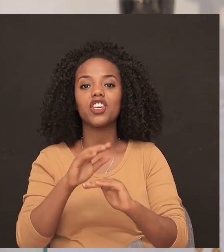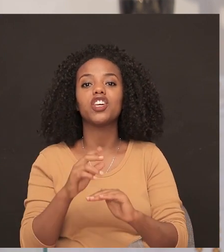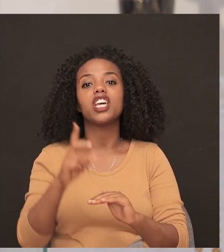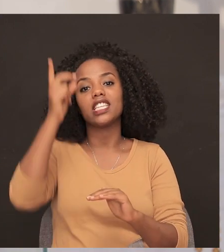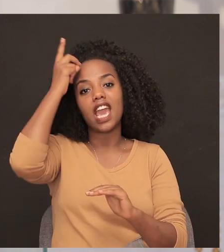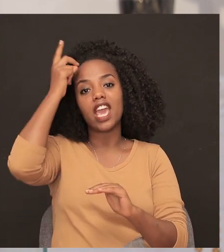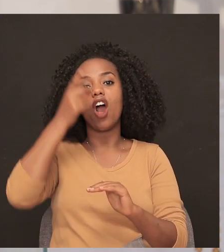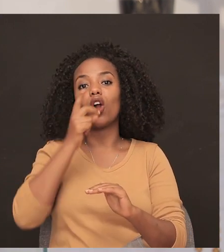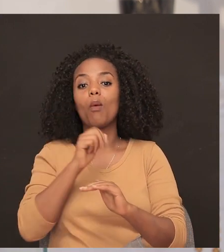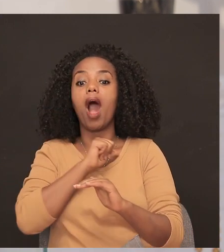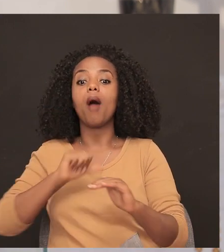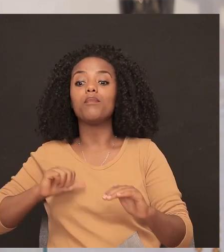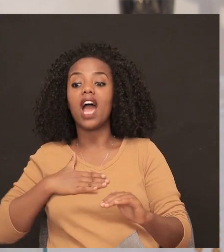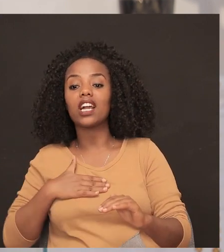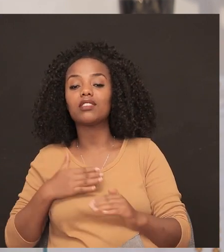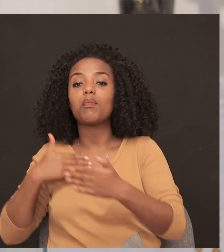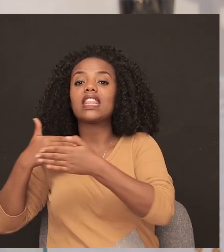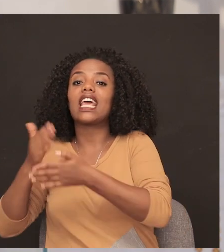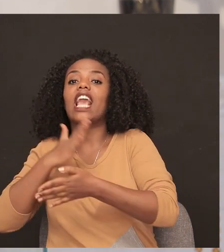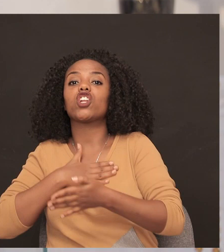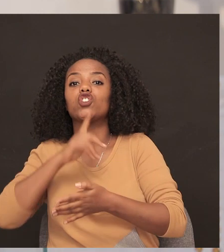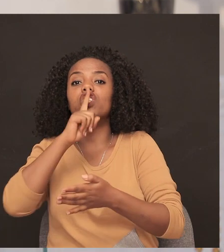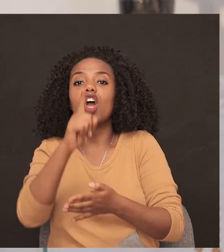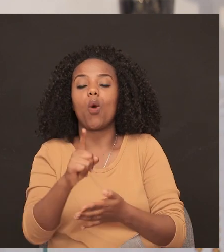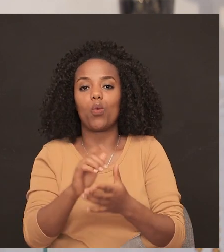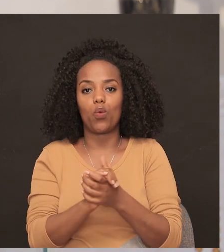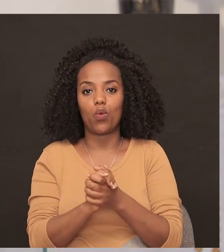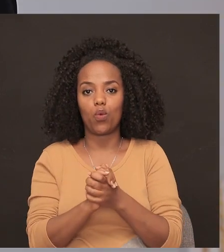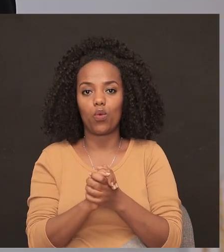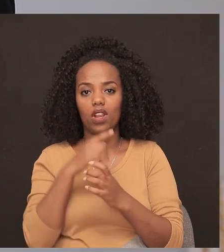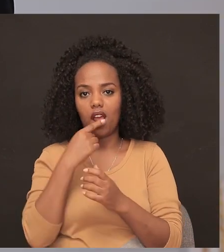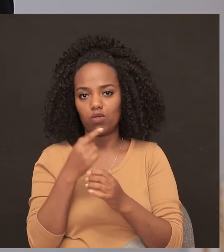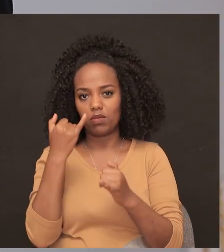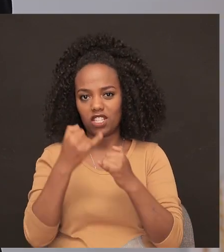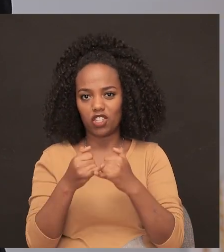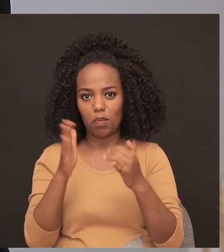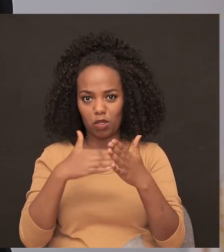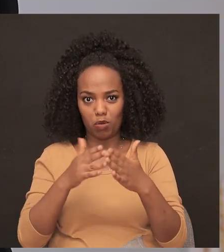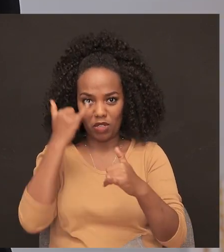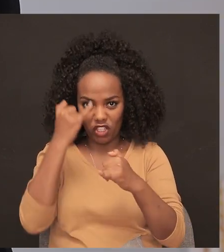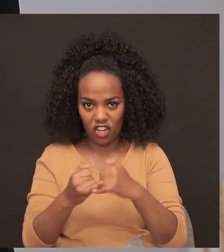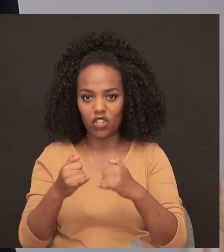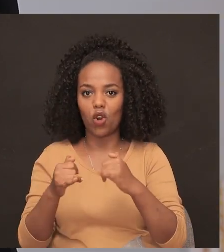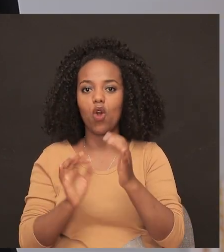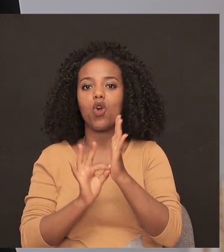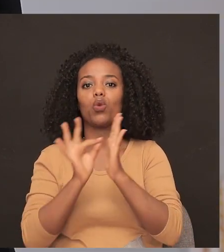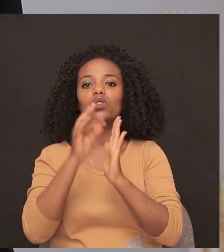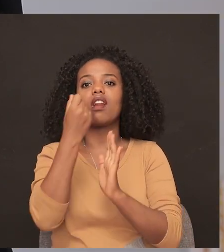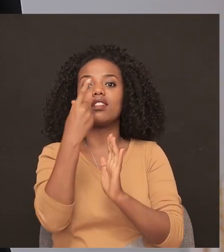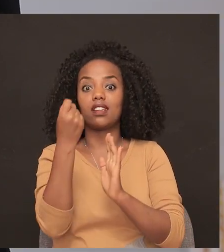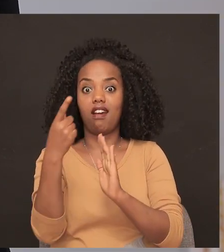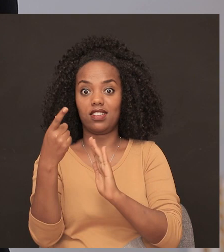የያዕቆብ አምላክ መጠጊያችን ነው ብለው ይላሉ። መጨረሻ ላይ መዝሙራቸውንም ሲደመድሙ ቁጥር